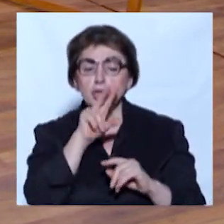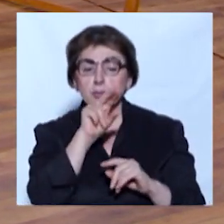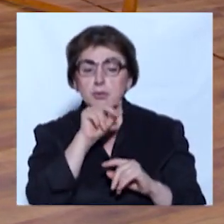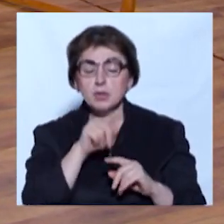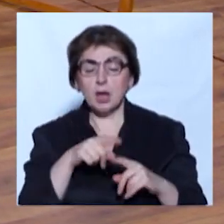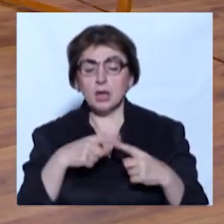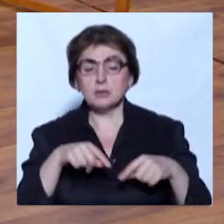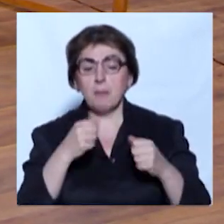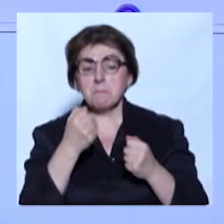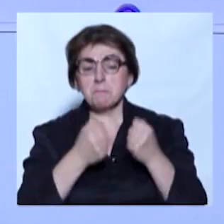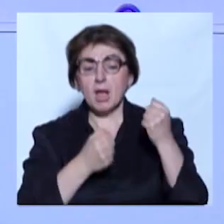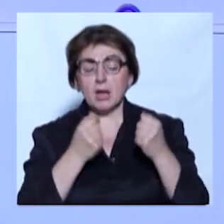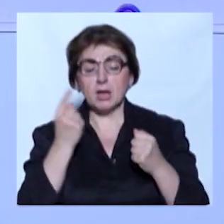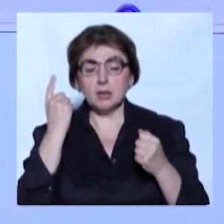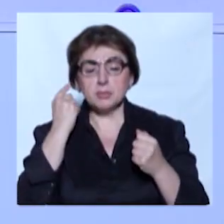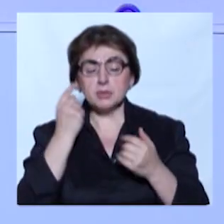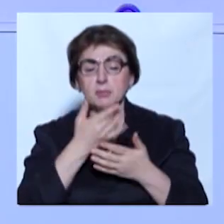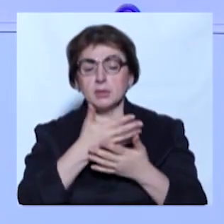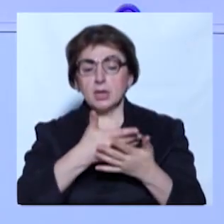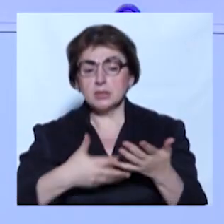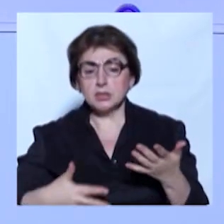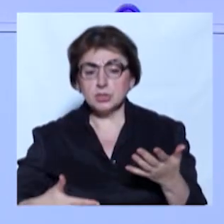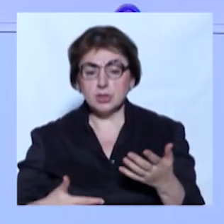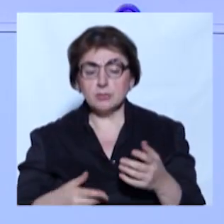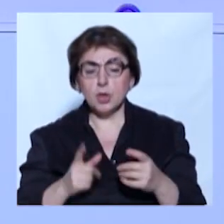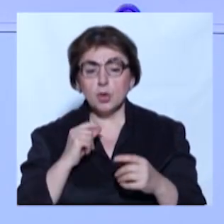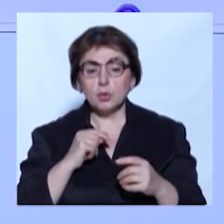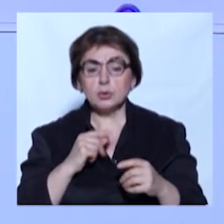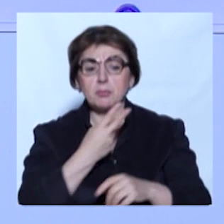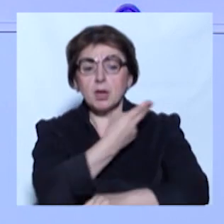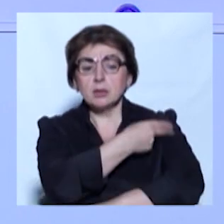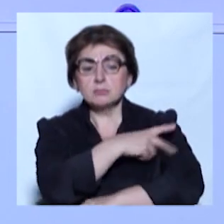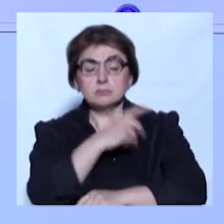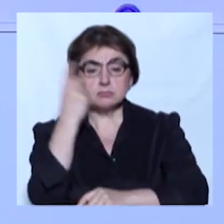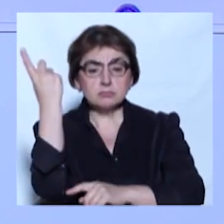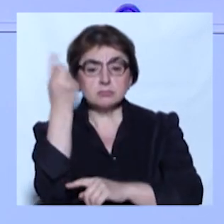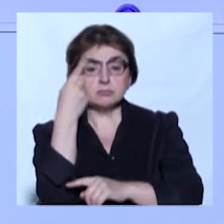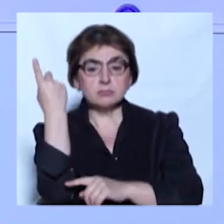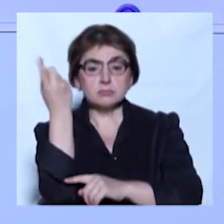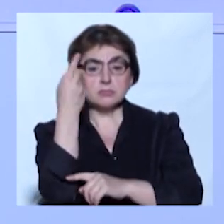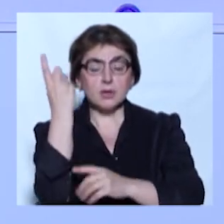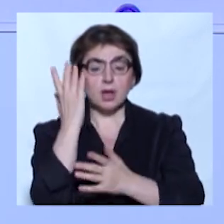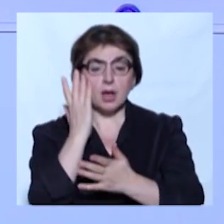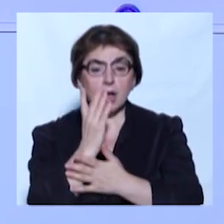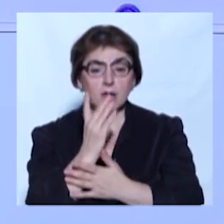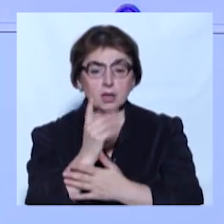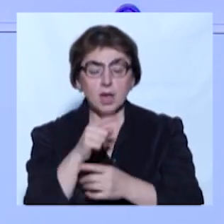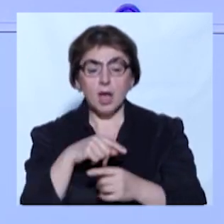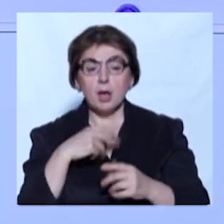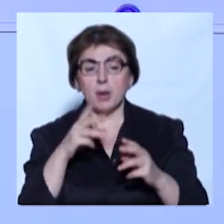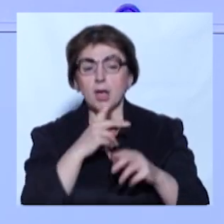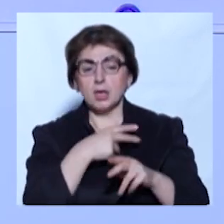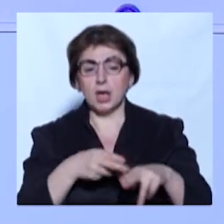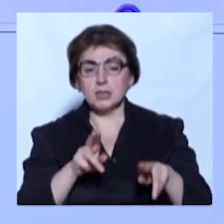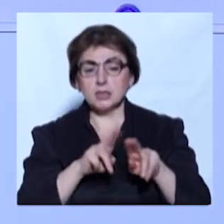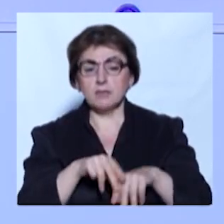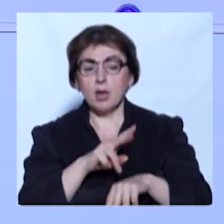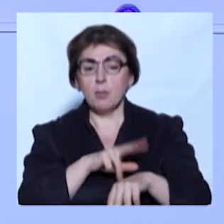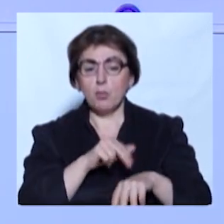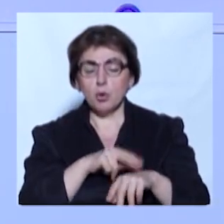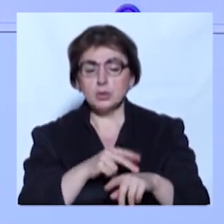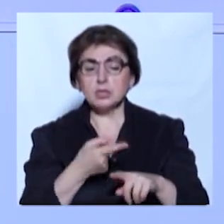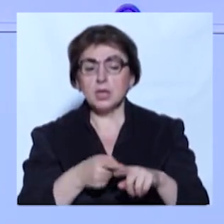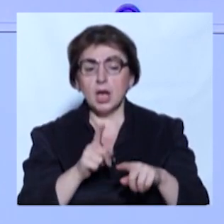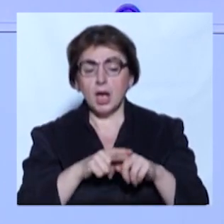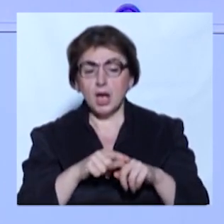მანქანების ხმა და ასე შემდეგ. Მაგალითად, როდესაც სასწრაფო დახმარების მანქანა, პოლიციის, სახანძრო მანქანაც,